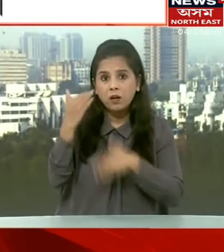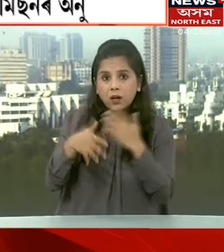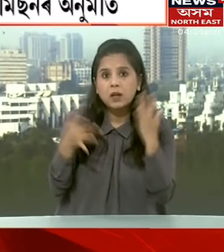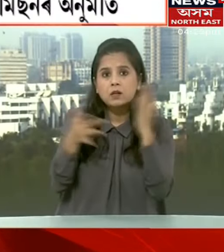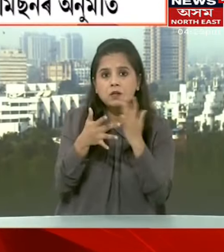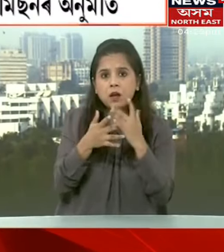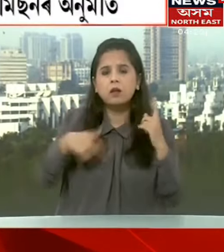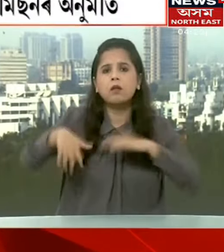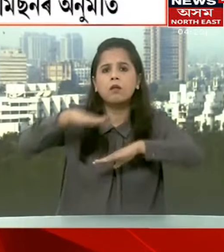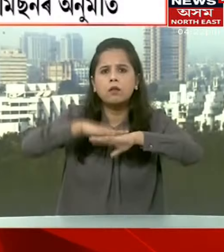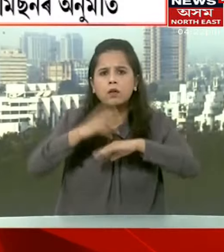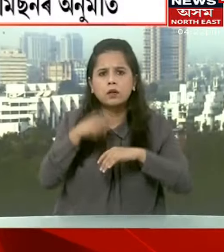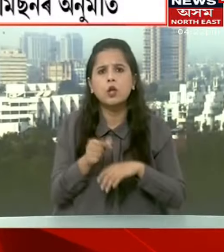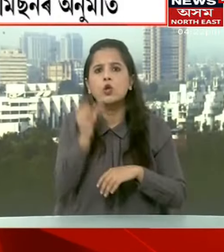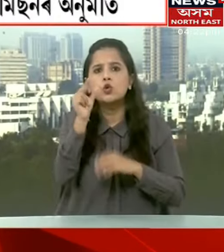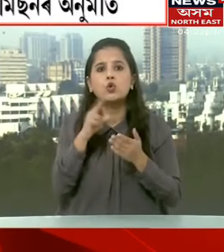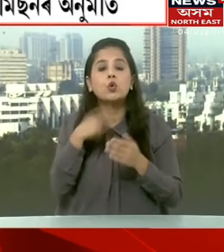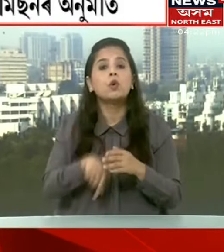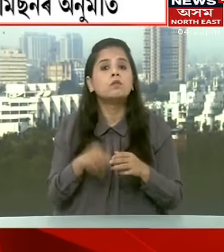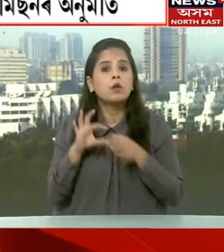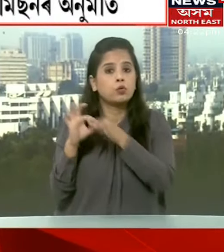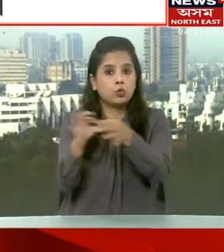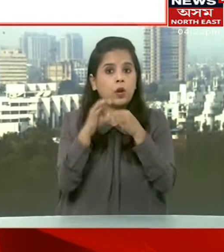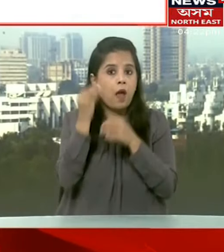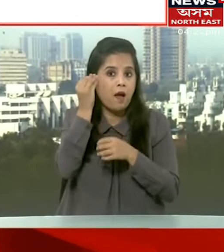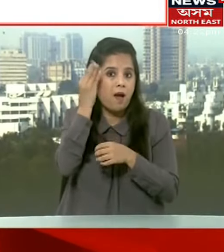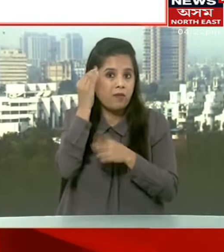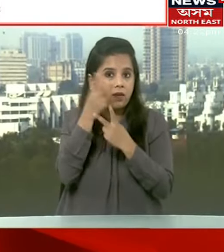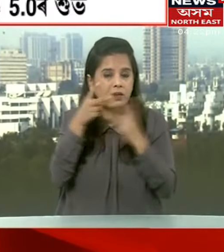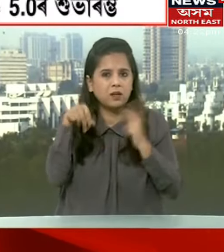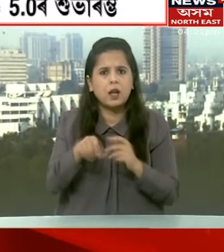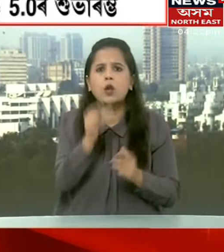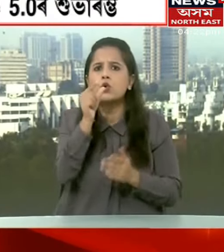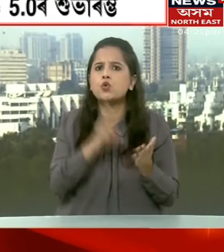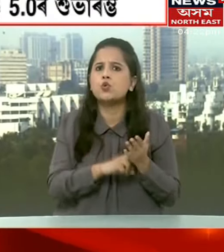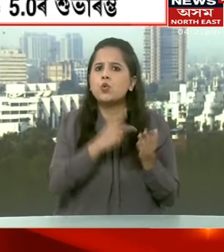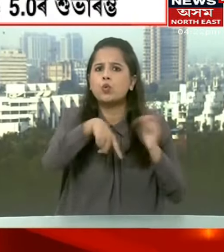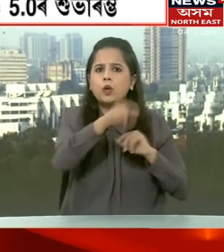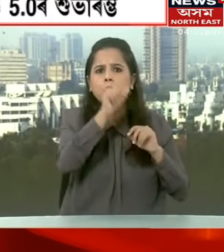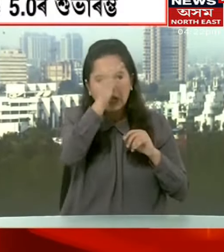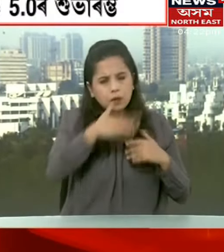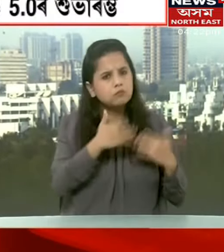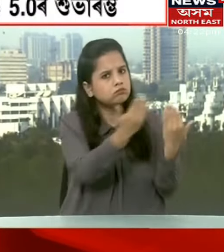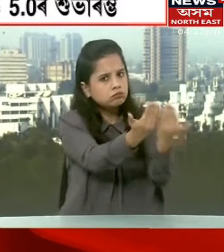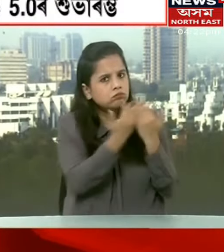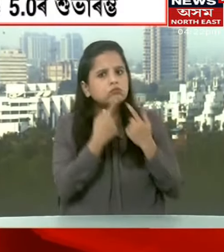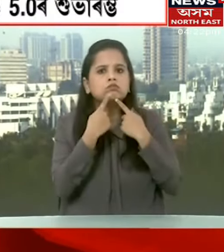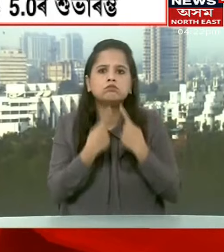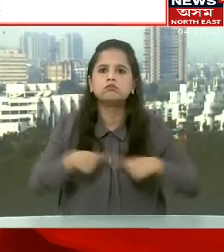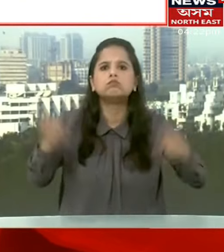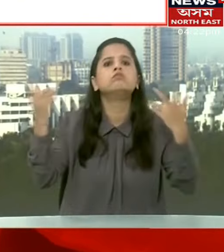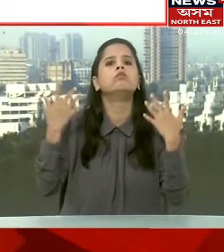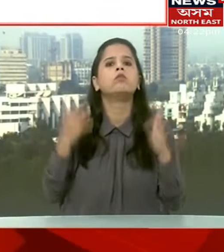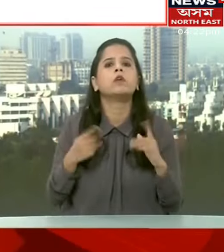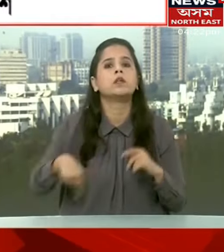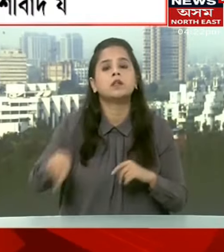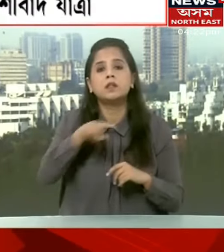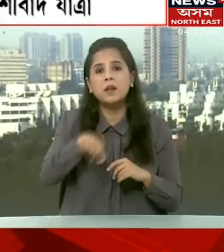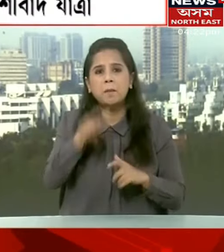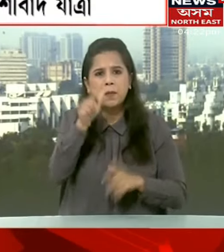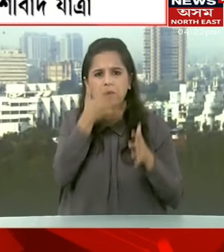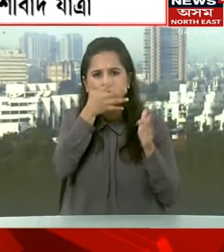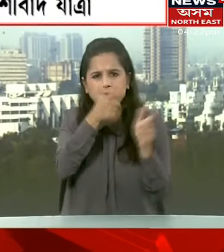प्रौद्योगिकी प्लेटफॉर्म यूनाइटेड अवेयर शुरू करने में संयुक्त राष्ट्र को भारत के समर्थन की घोषणा की। विदेश मंत्री ने कहा कि